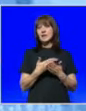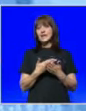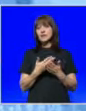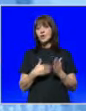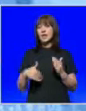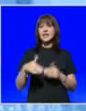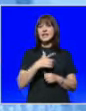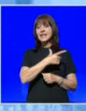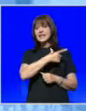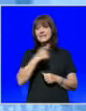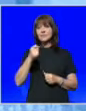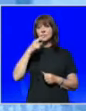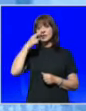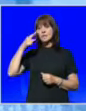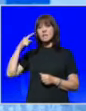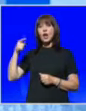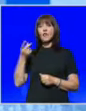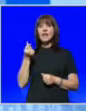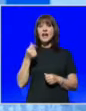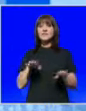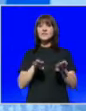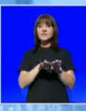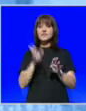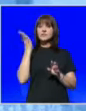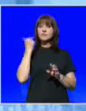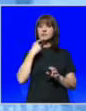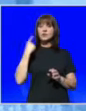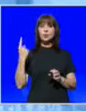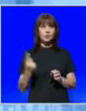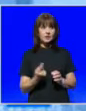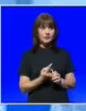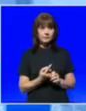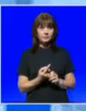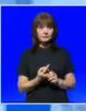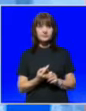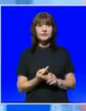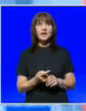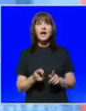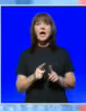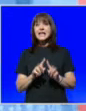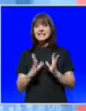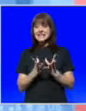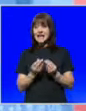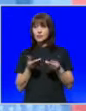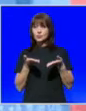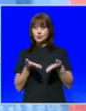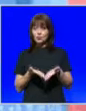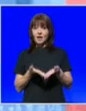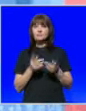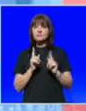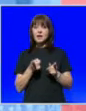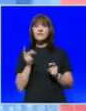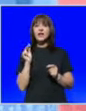може би, над 700 милиона лева в сравнение с миналата година. Като заедно с това трябва да кажем,